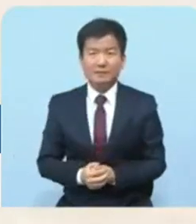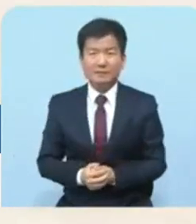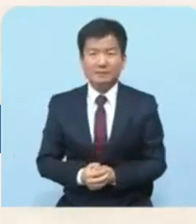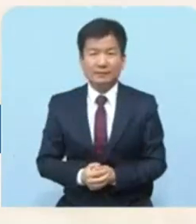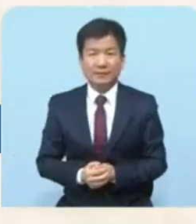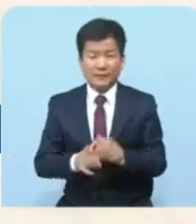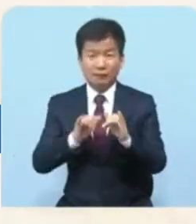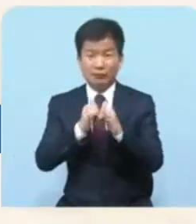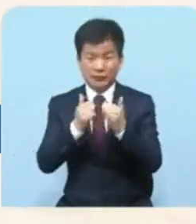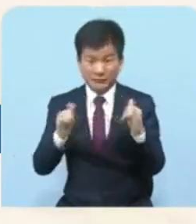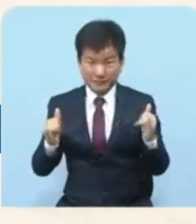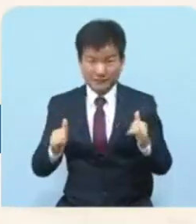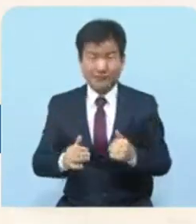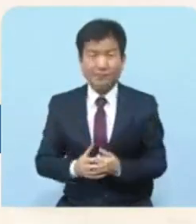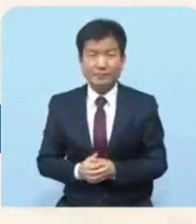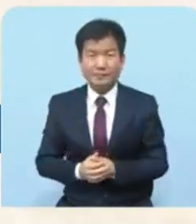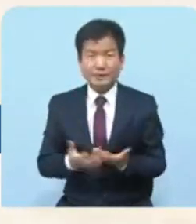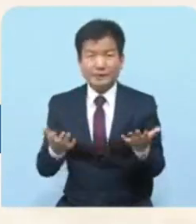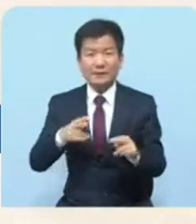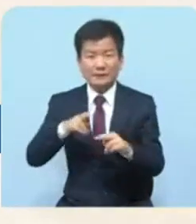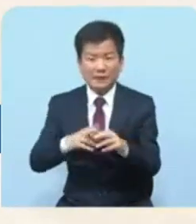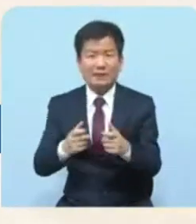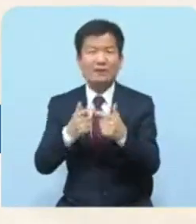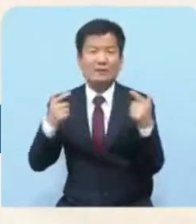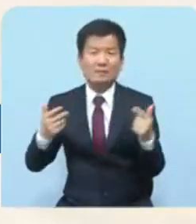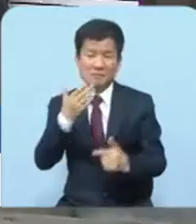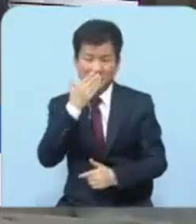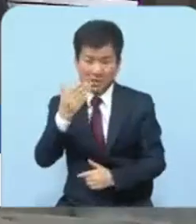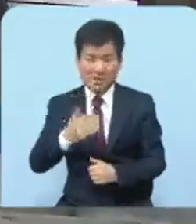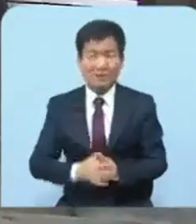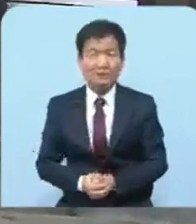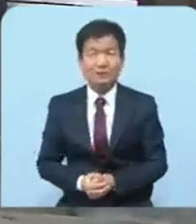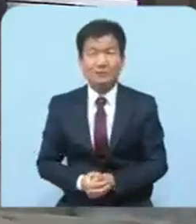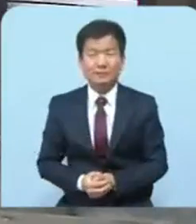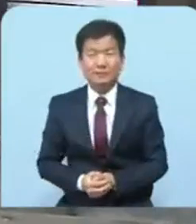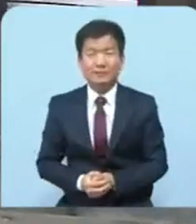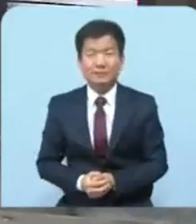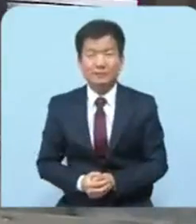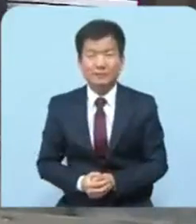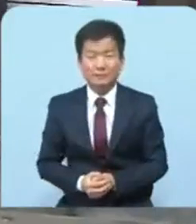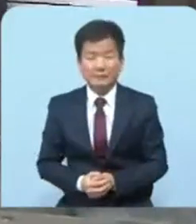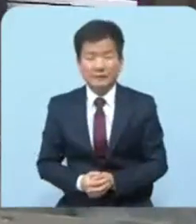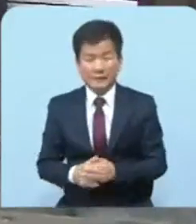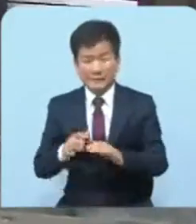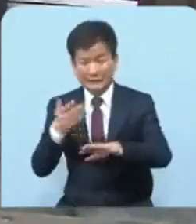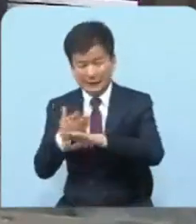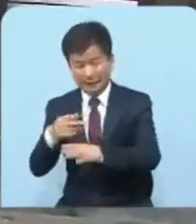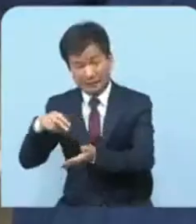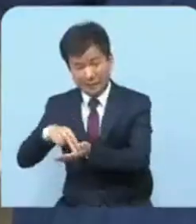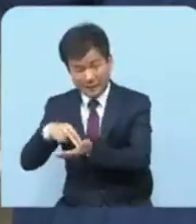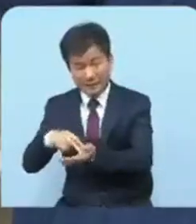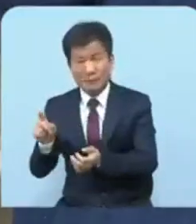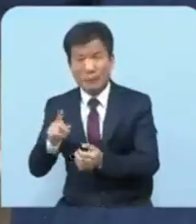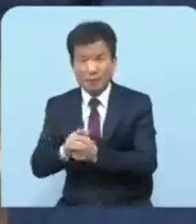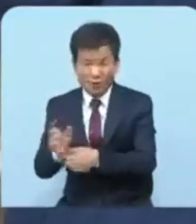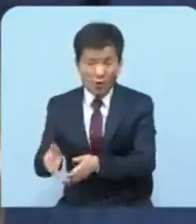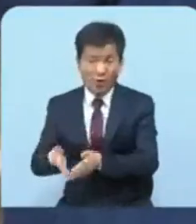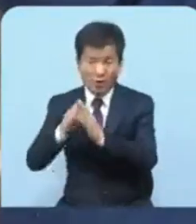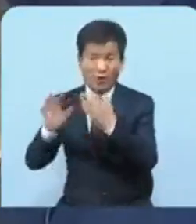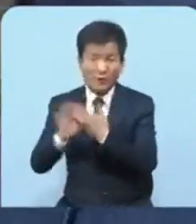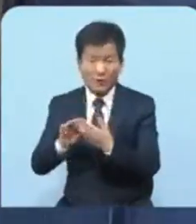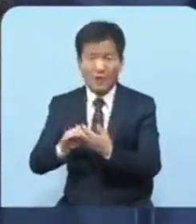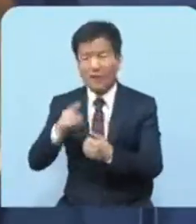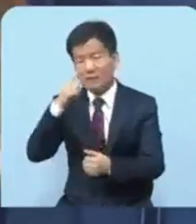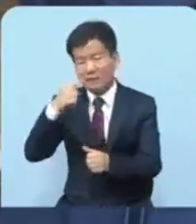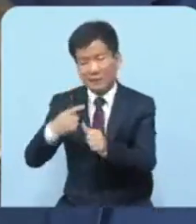주민들이 일자리에서 생길 거 아니에요 하지만 또 다른 주민들은 골프장 건설에 따른